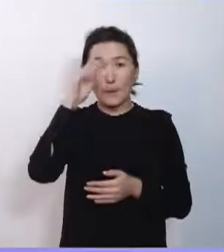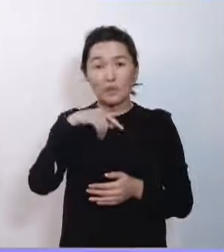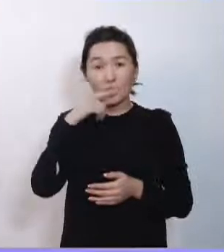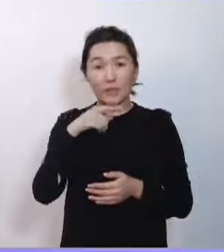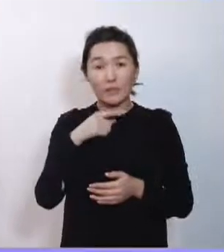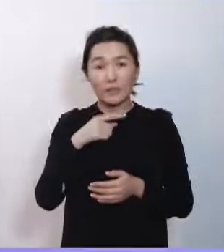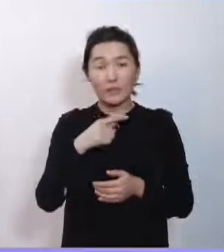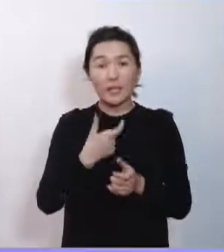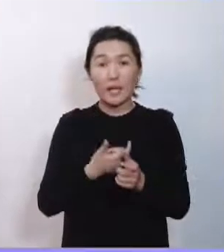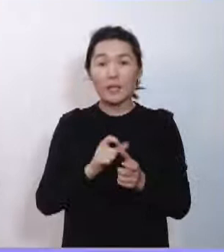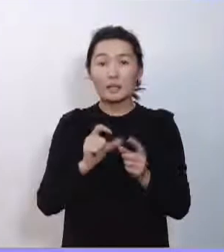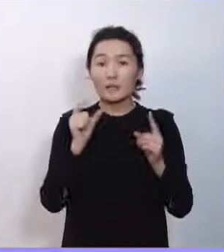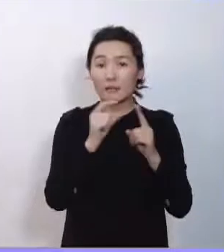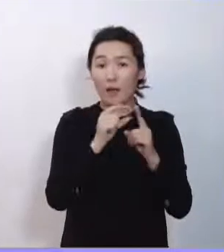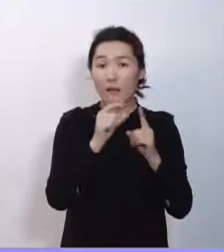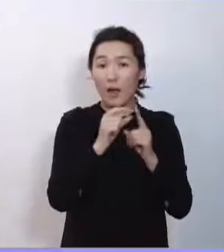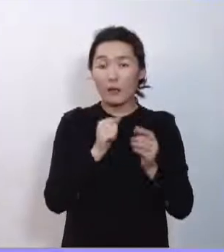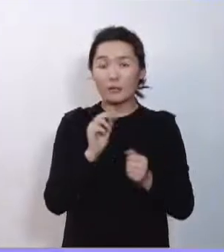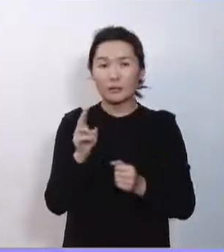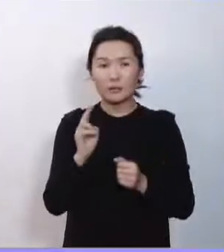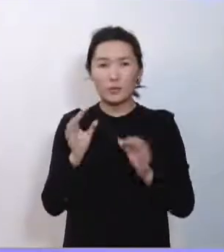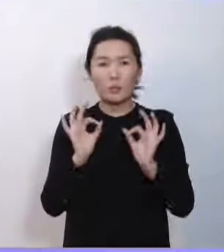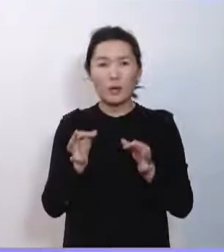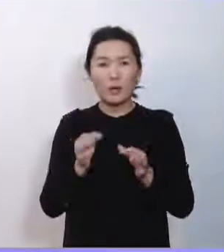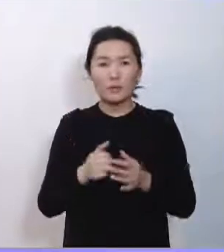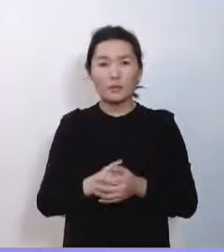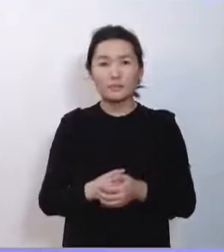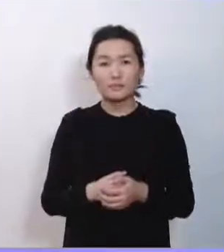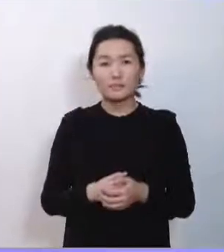говорит, что это слова. Кто прав?